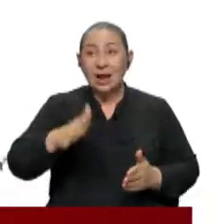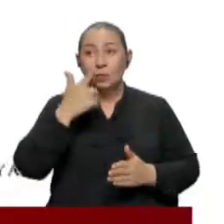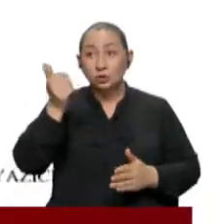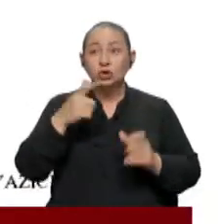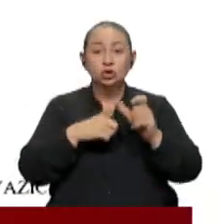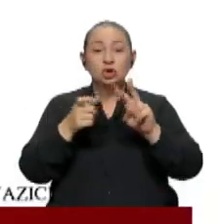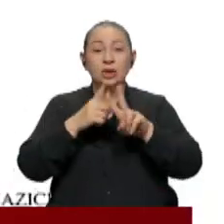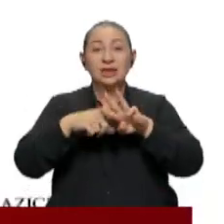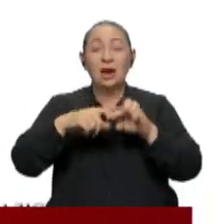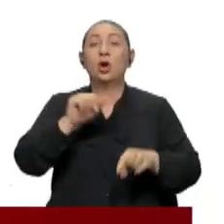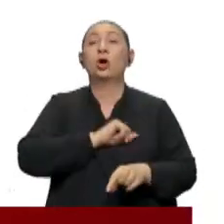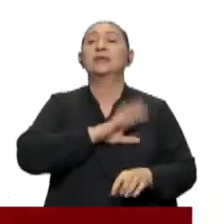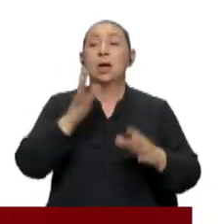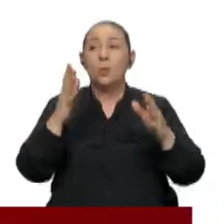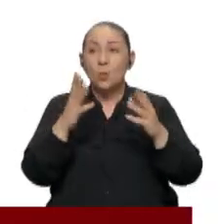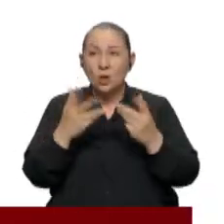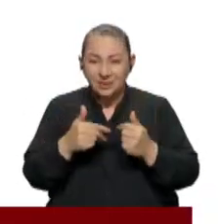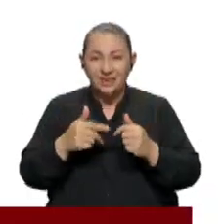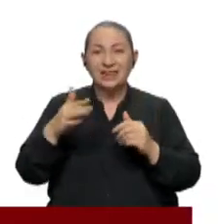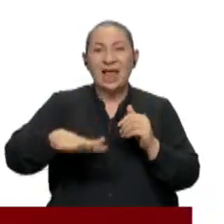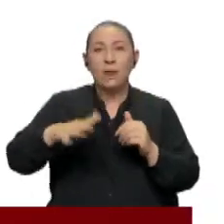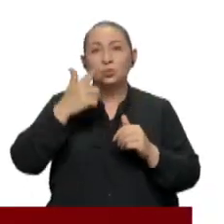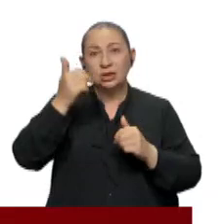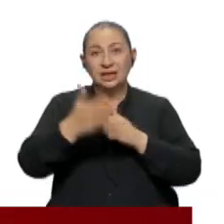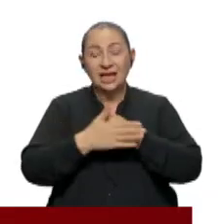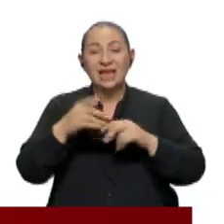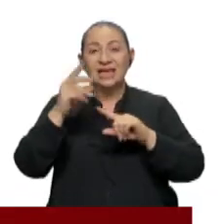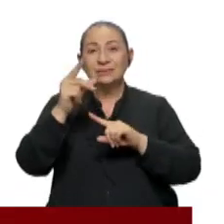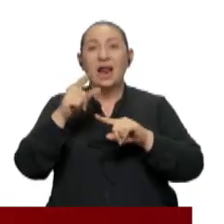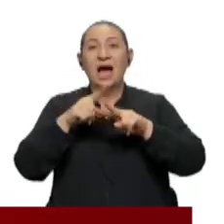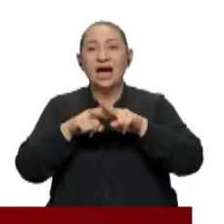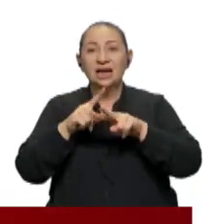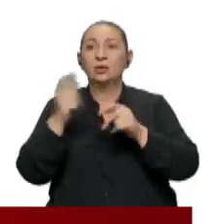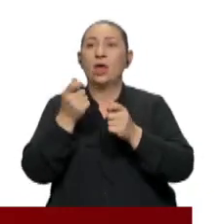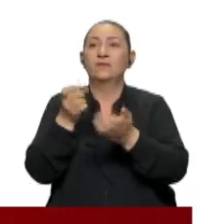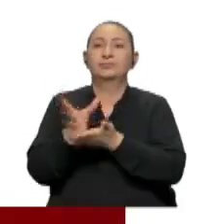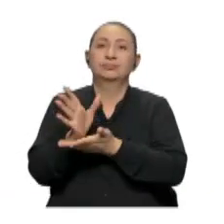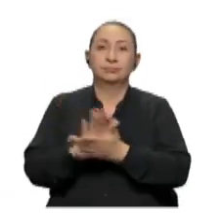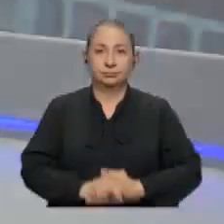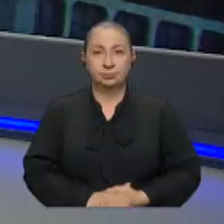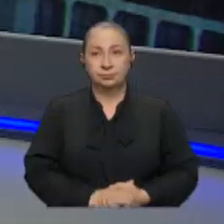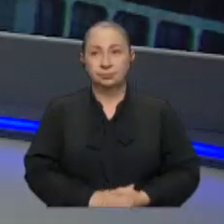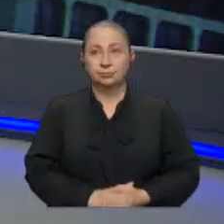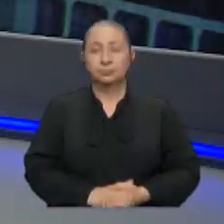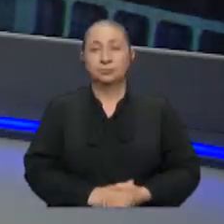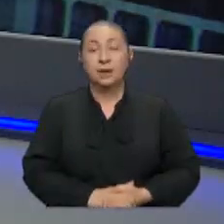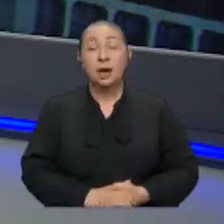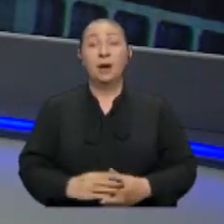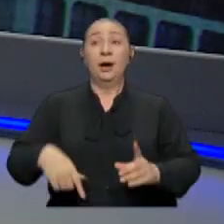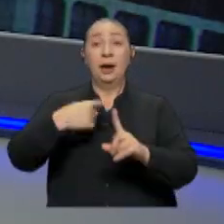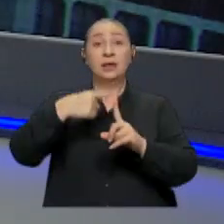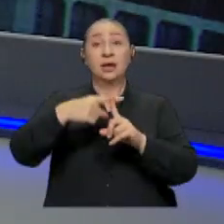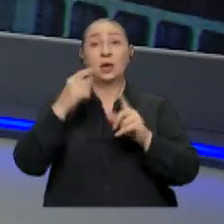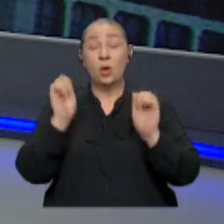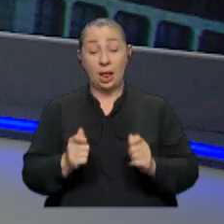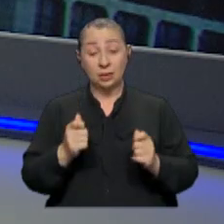Müdürü Soner korkmaz'la muhasebat Genel Müdür Yardımcısı İsmail Hakkı Yazıcı görevden aldım ard